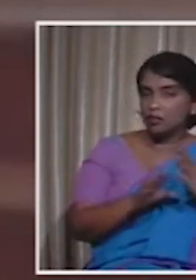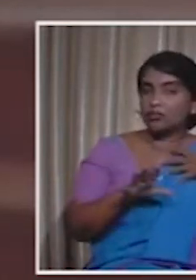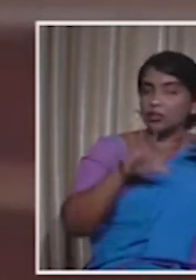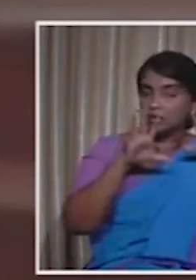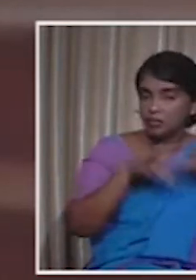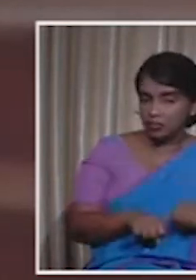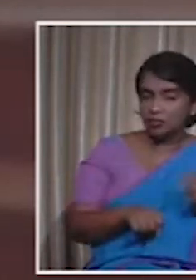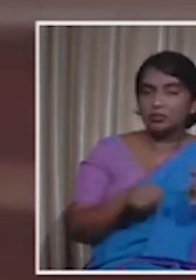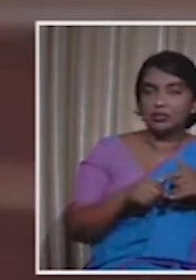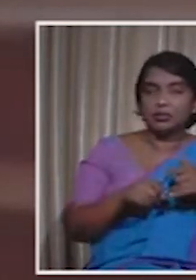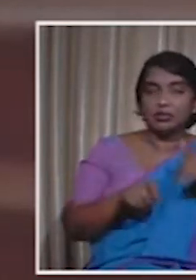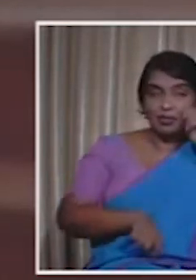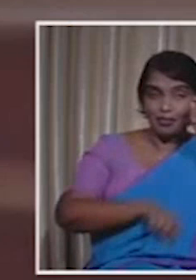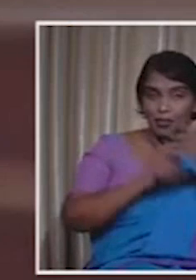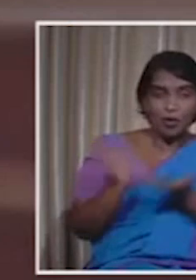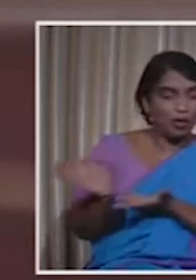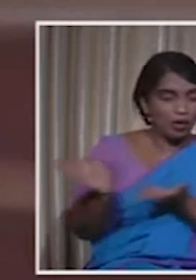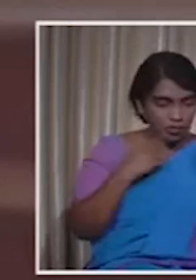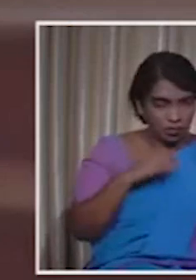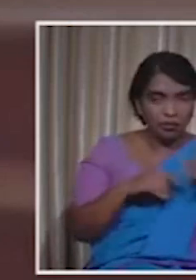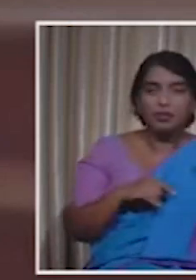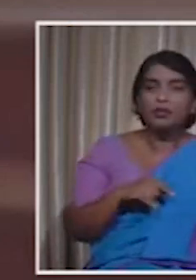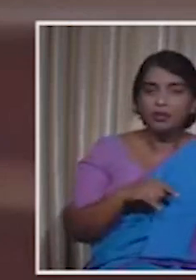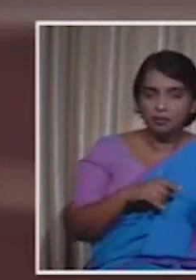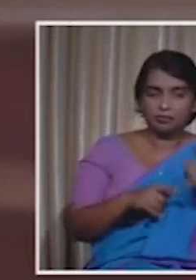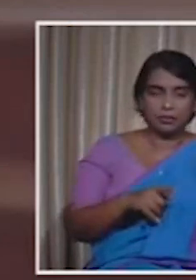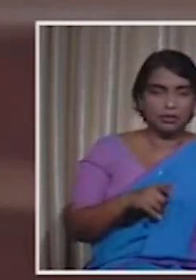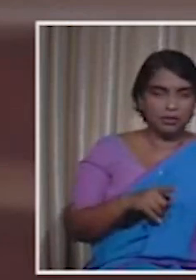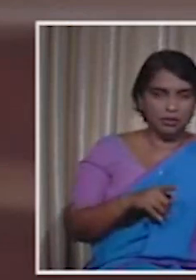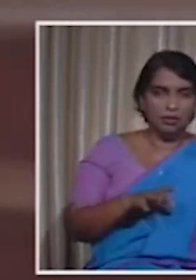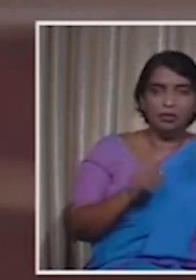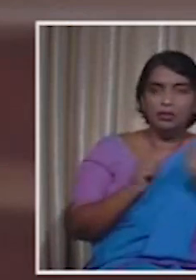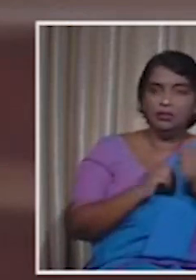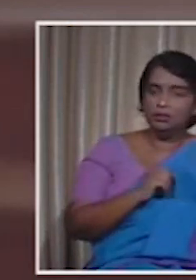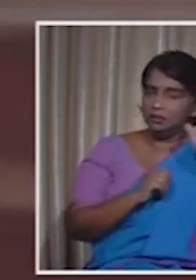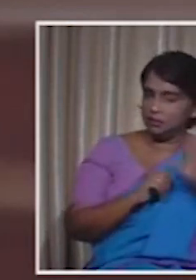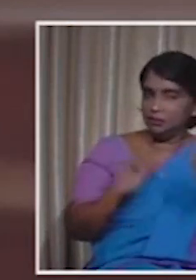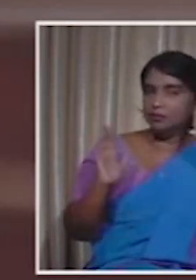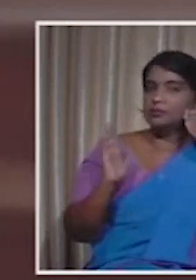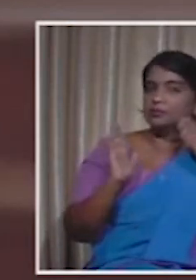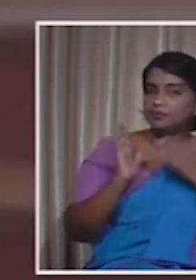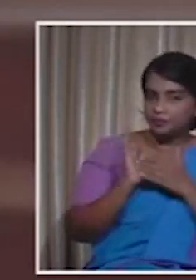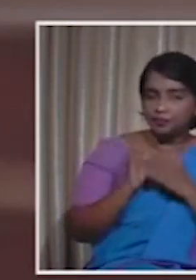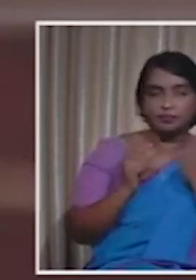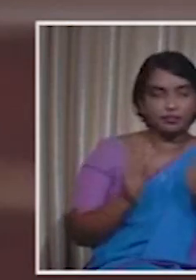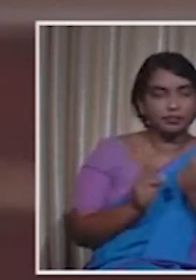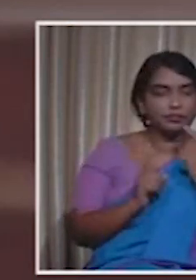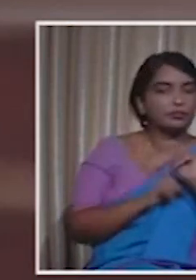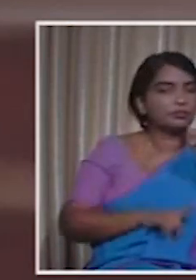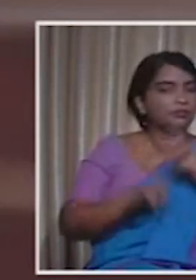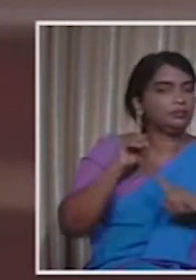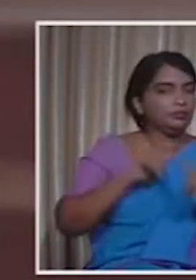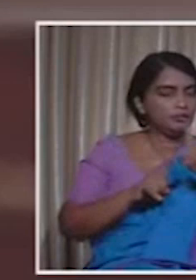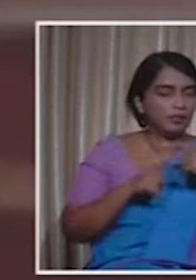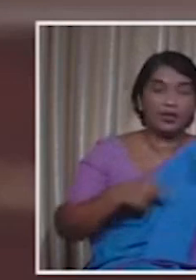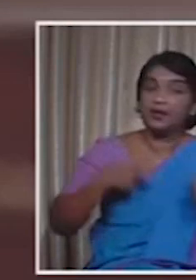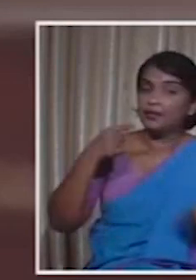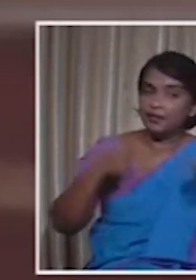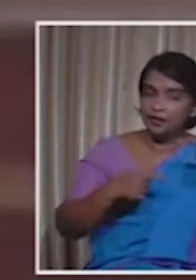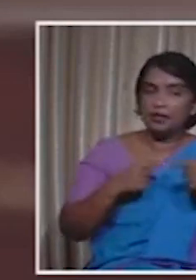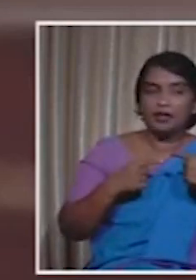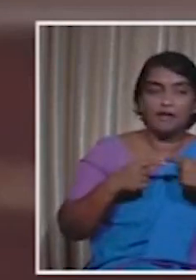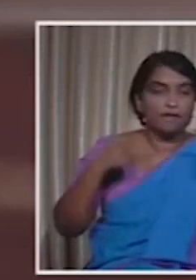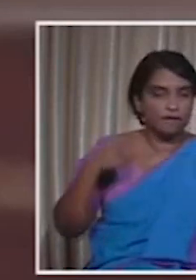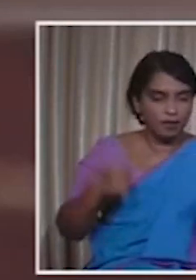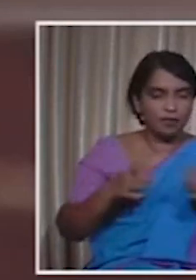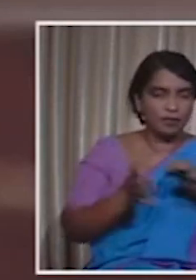மேலும் தெரிவிக்கையில், ஹோட்டா ஹோஹோம், அதாவது ஜனாதிபதி கோட்டபாய ராஜபக்சவை பதவி விலகச் சொல்லுமாறு கோரிய காலி